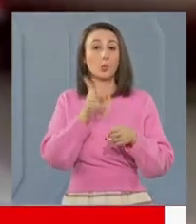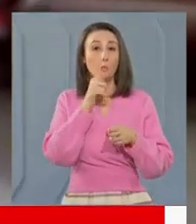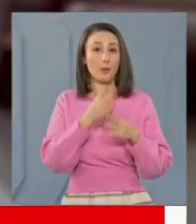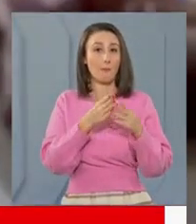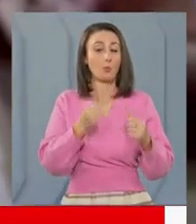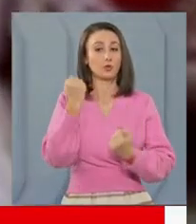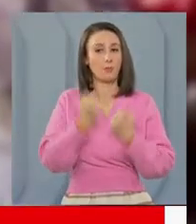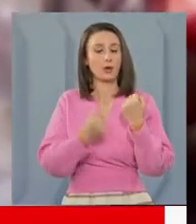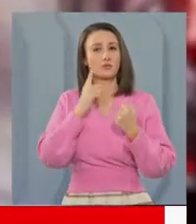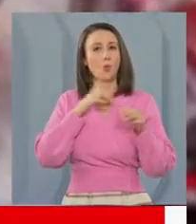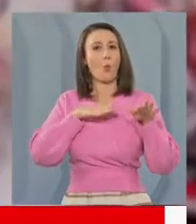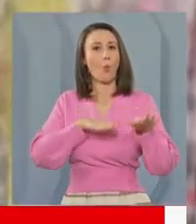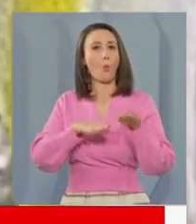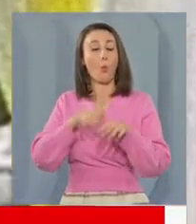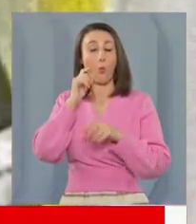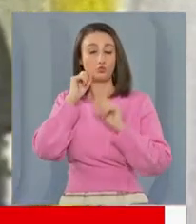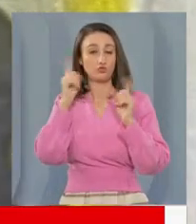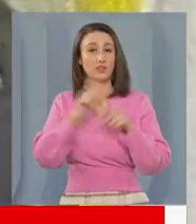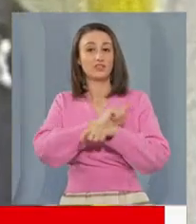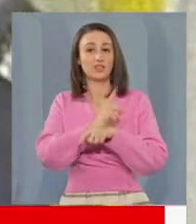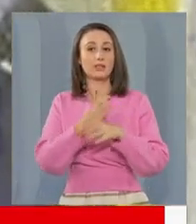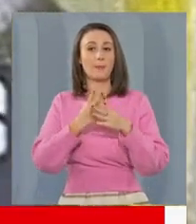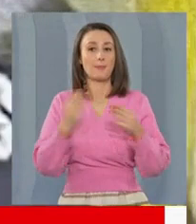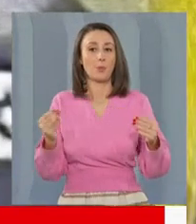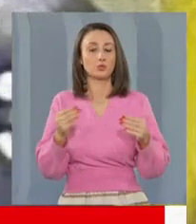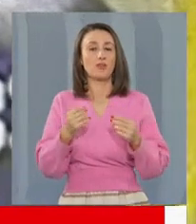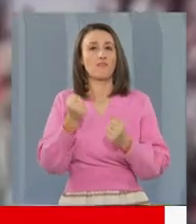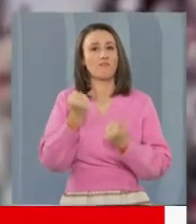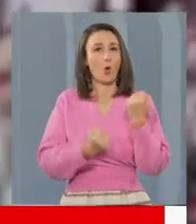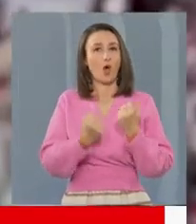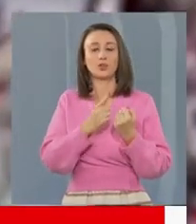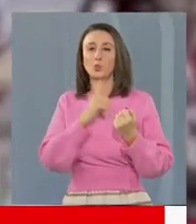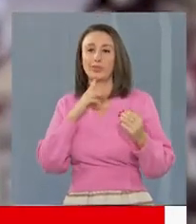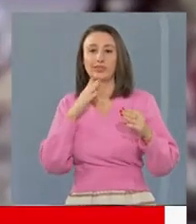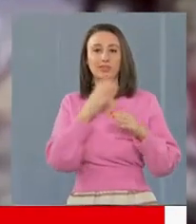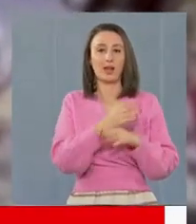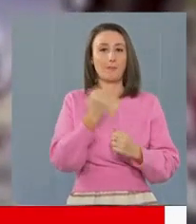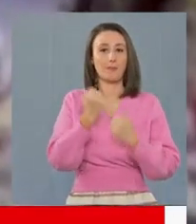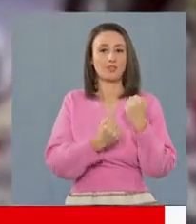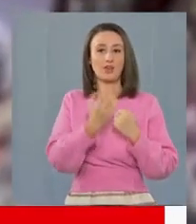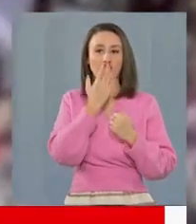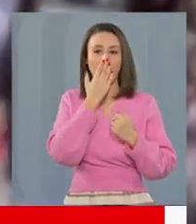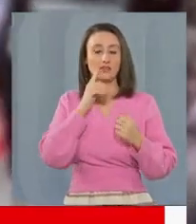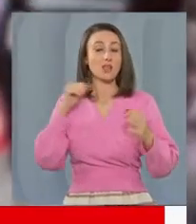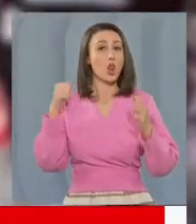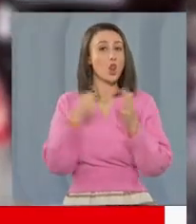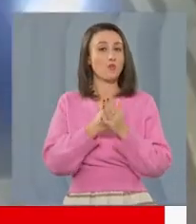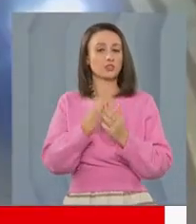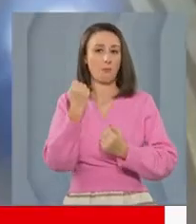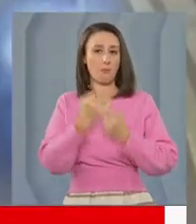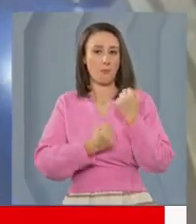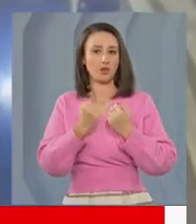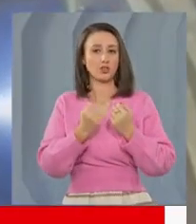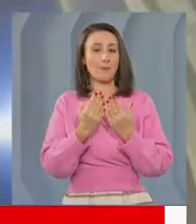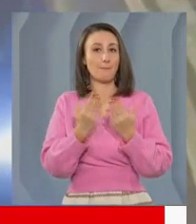multe mașini se aflau în coloană. Conștient de viteza excesivă, trage de volan pentru a nu intra în mașina din față și se izbește cu autoturismul